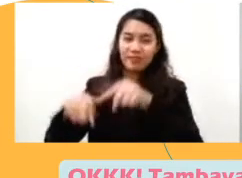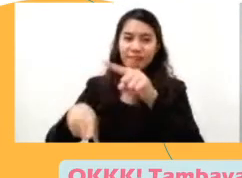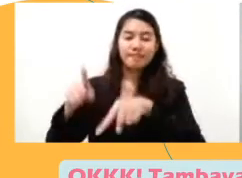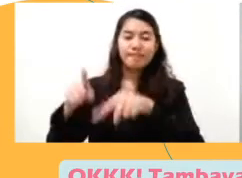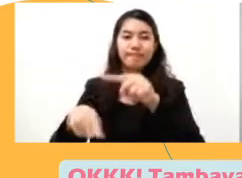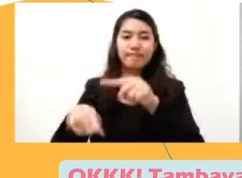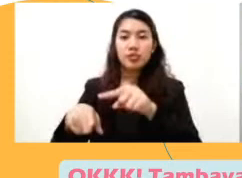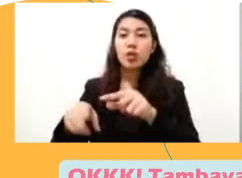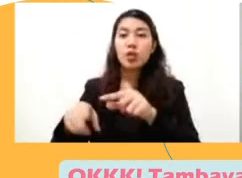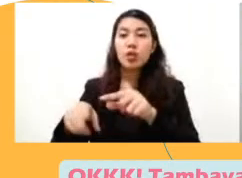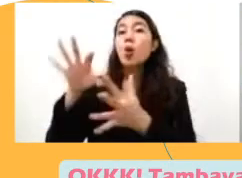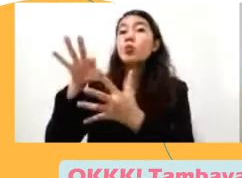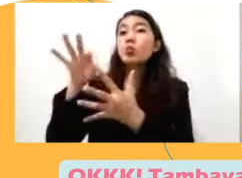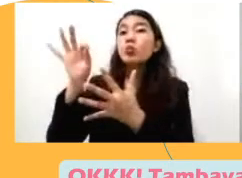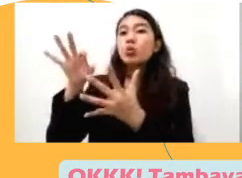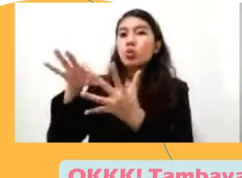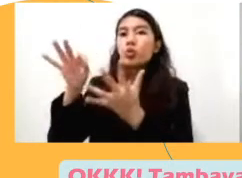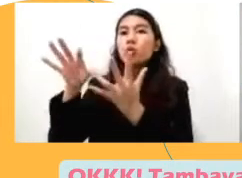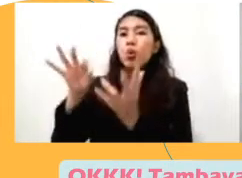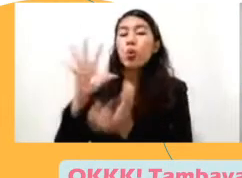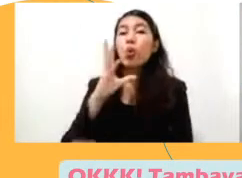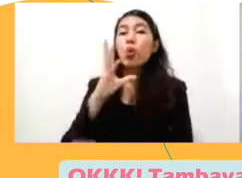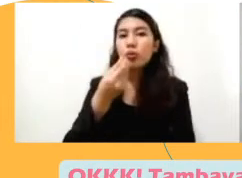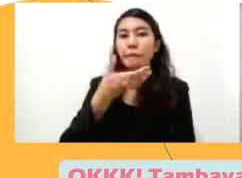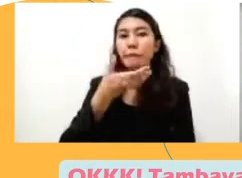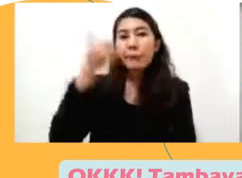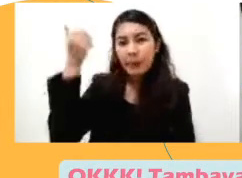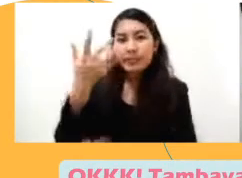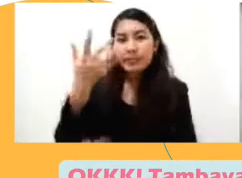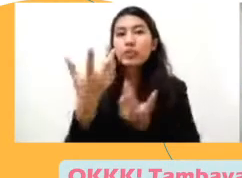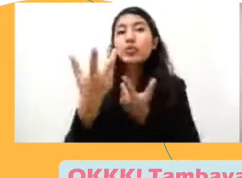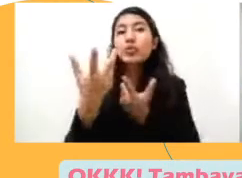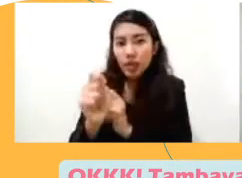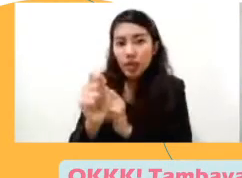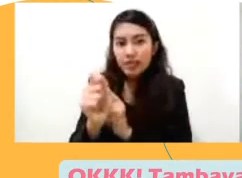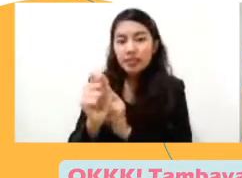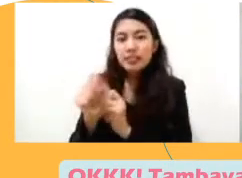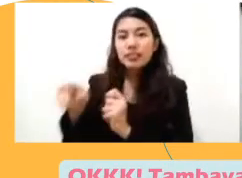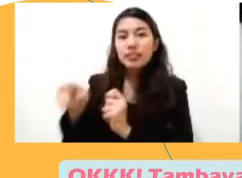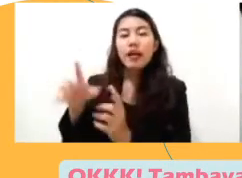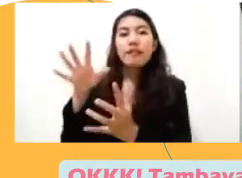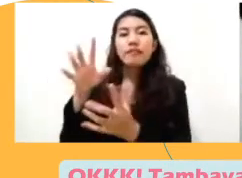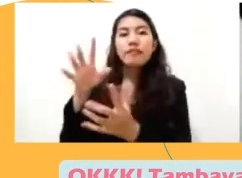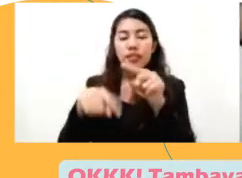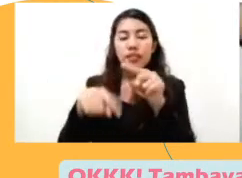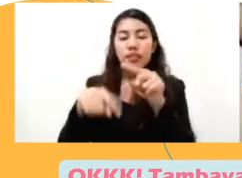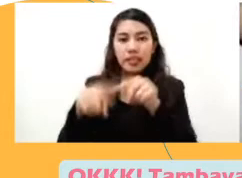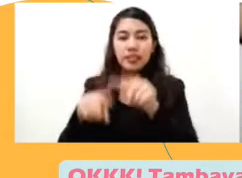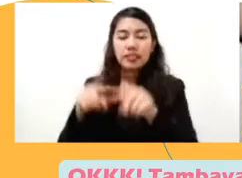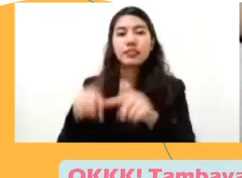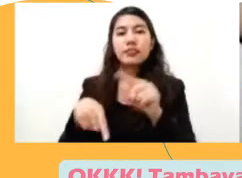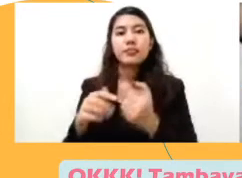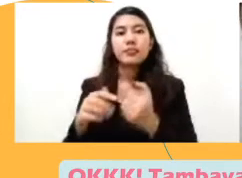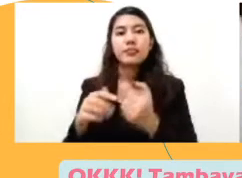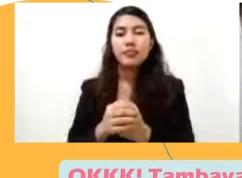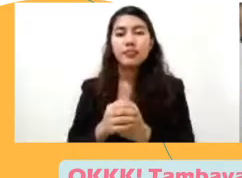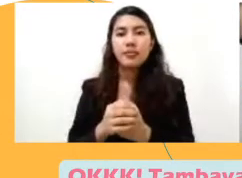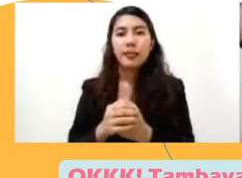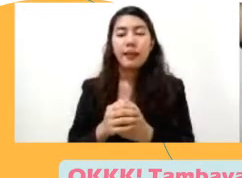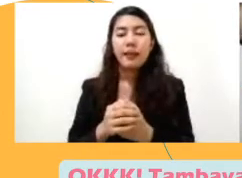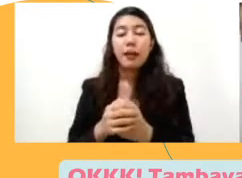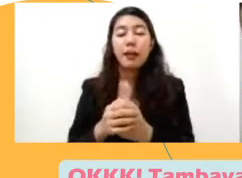Pipiliin natin kung sino yung pinaka mapagkakatiwalaan natin, di ba? I mean, mainam sanang ganun. Pero gusto